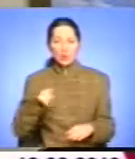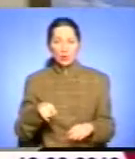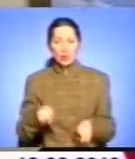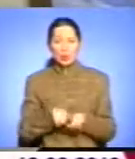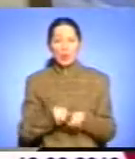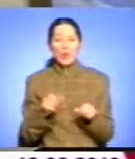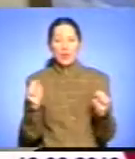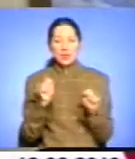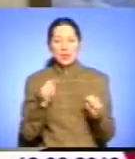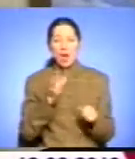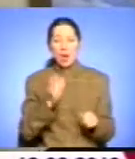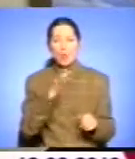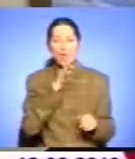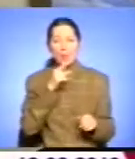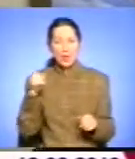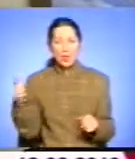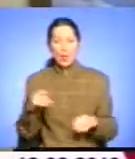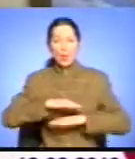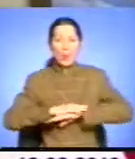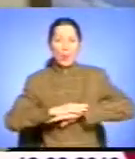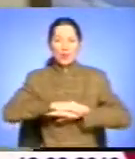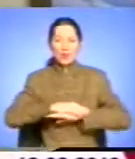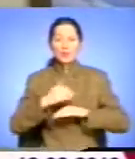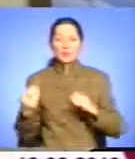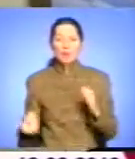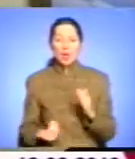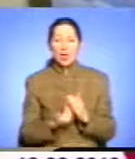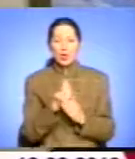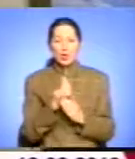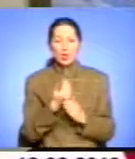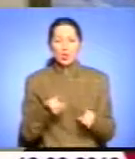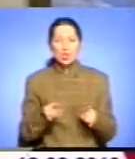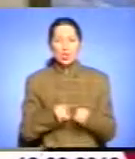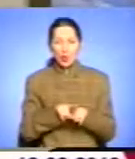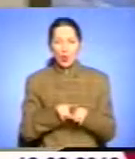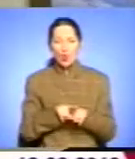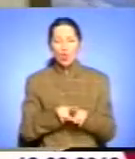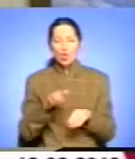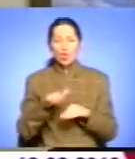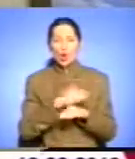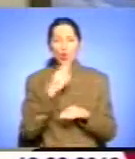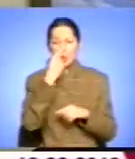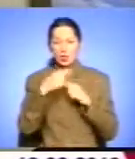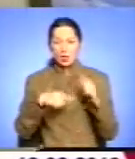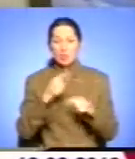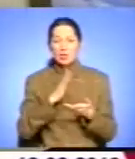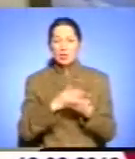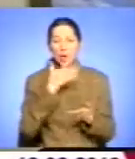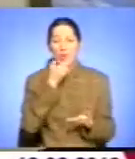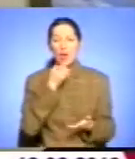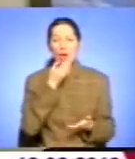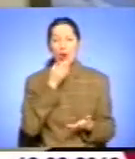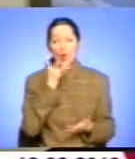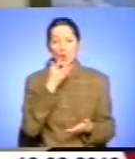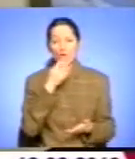балів. І думаю, що відродження такої доброї традиції має хороше майбутнє, тому що це